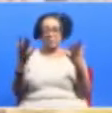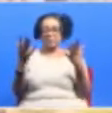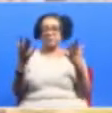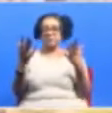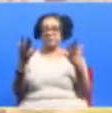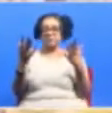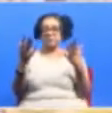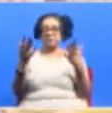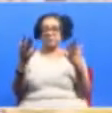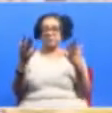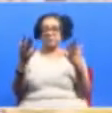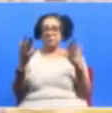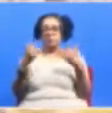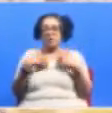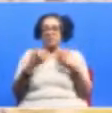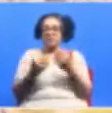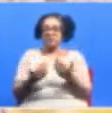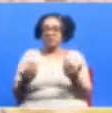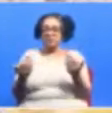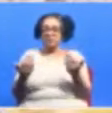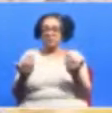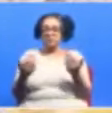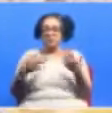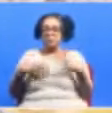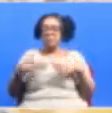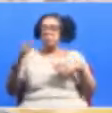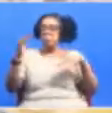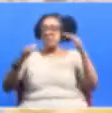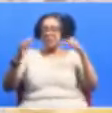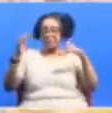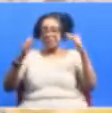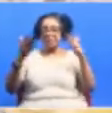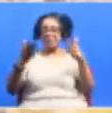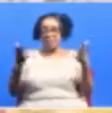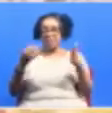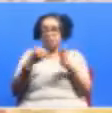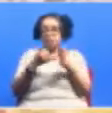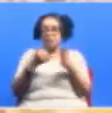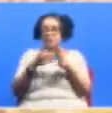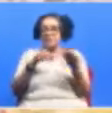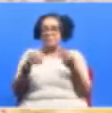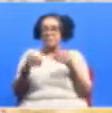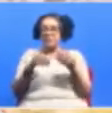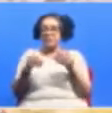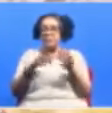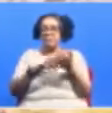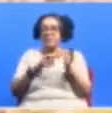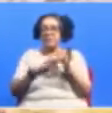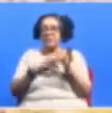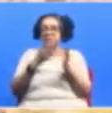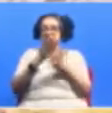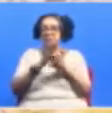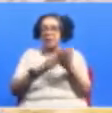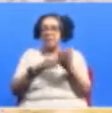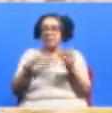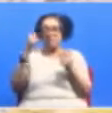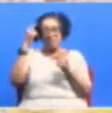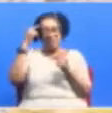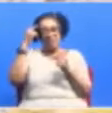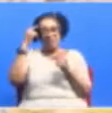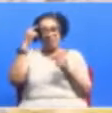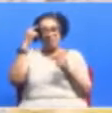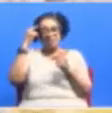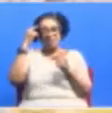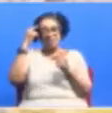ninatishia hata ndoa. Kuna watoto na kuna watu hata watu wazima. Na ulemavu si kwamba wengine wanazaliwa nao kama